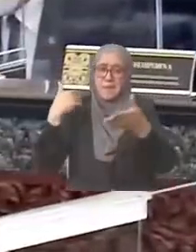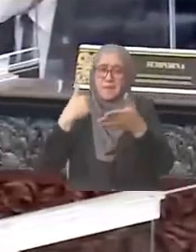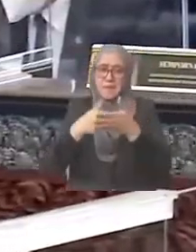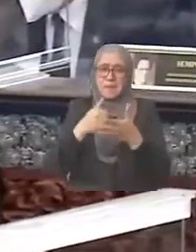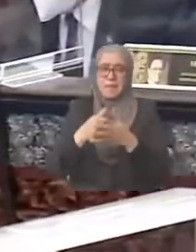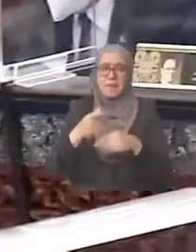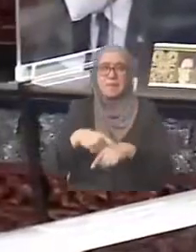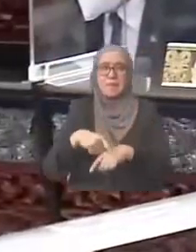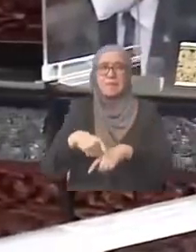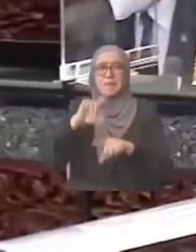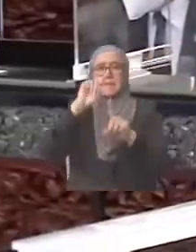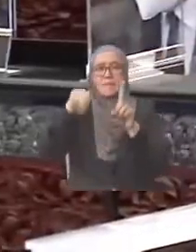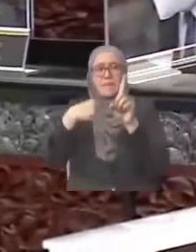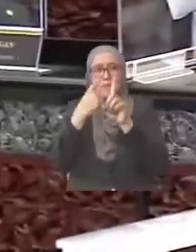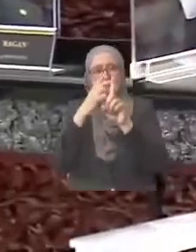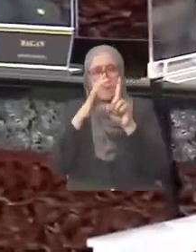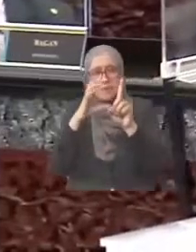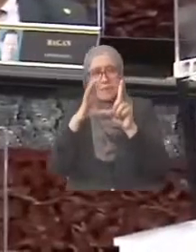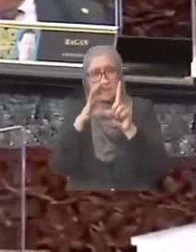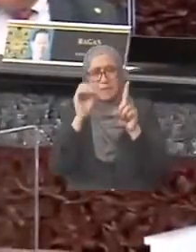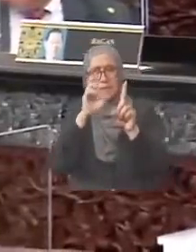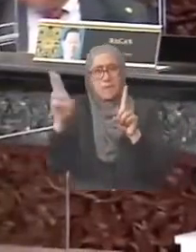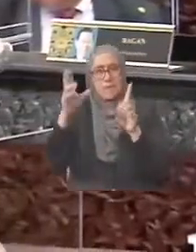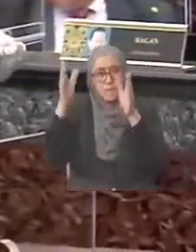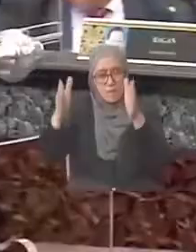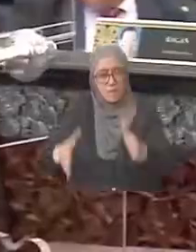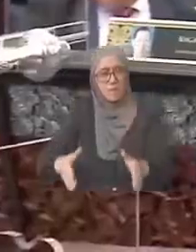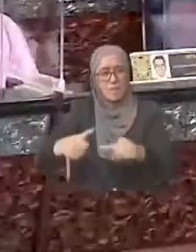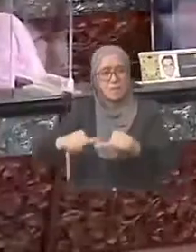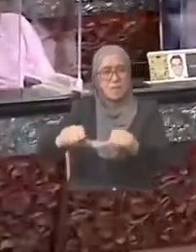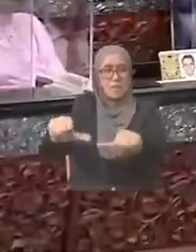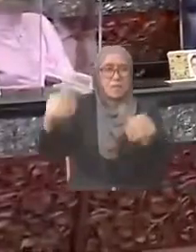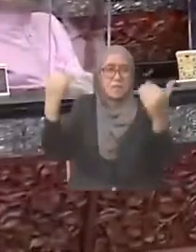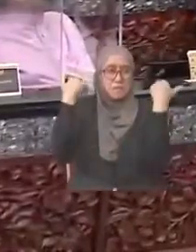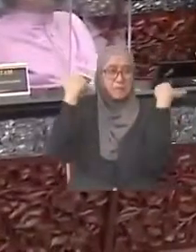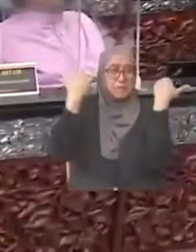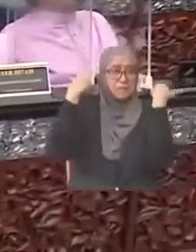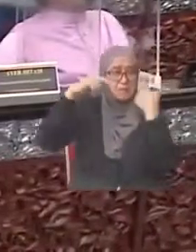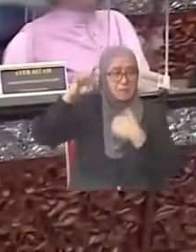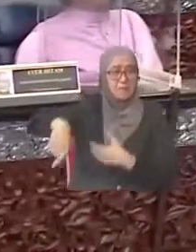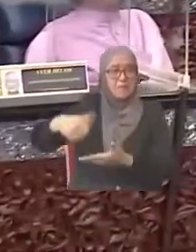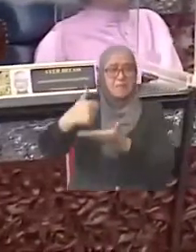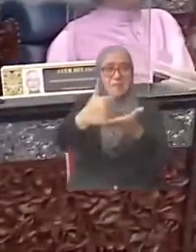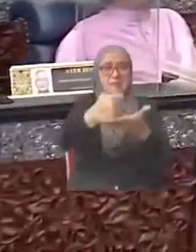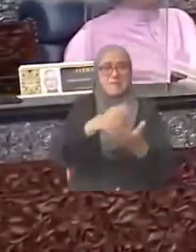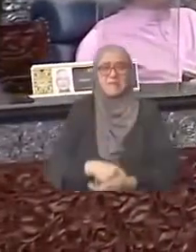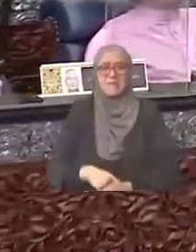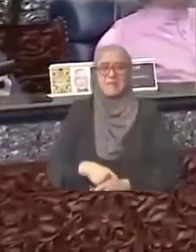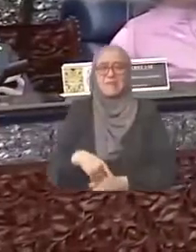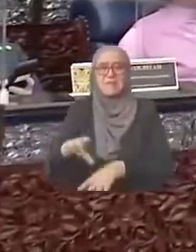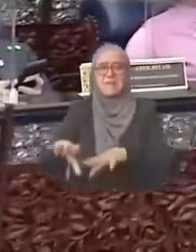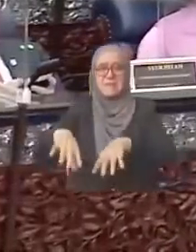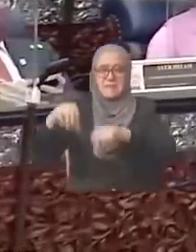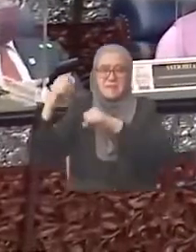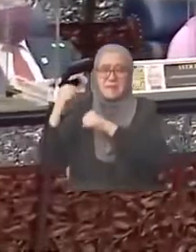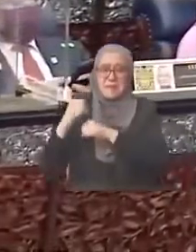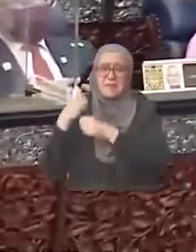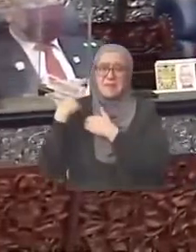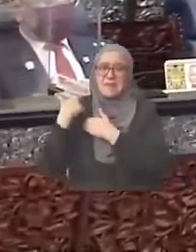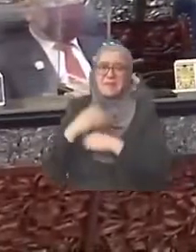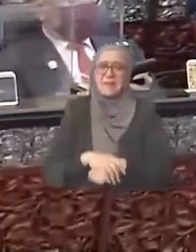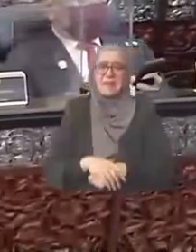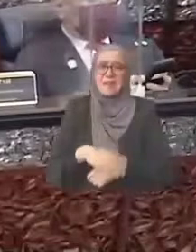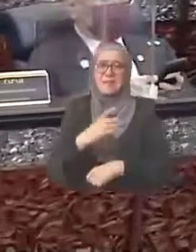yang masih mengganggu penganggur perlu dibantu oleh itu mengambil semangat konsep jok ganti